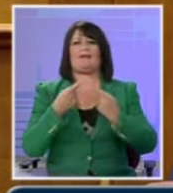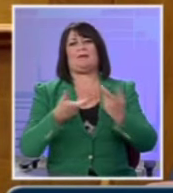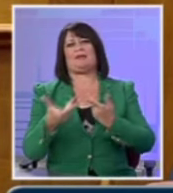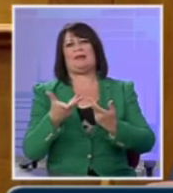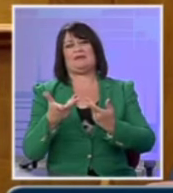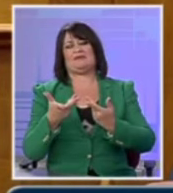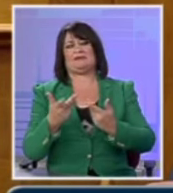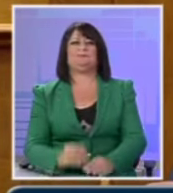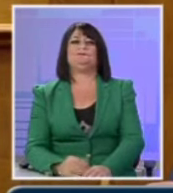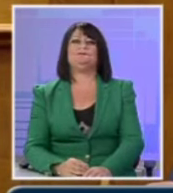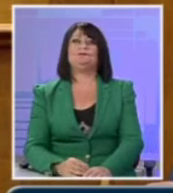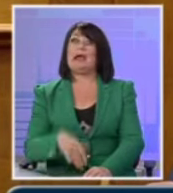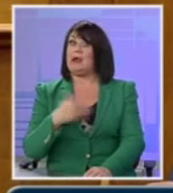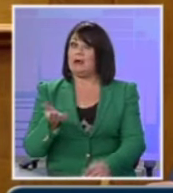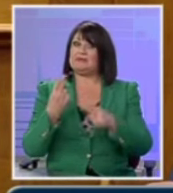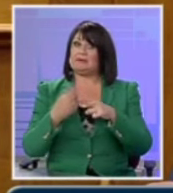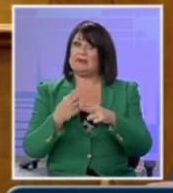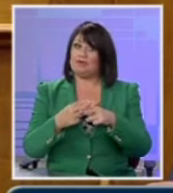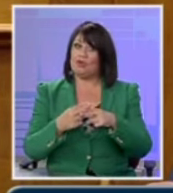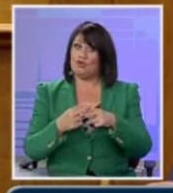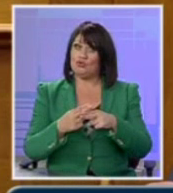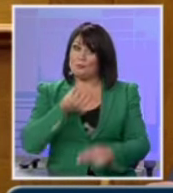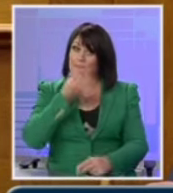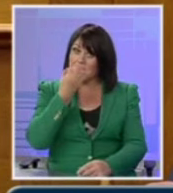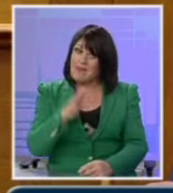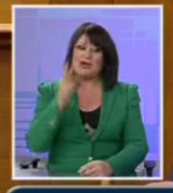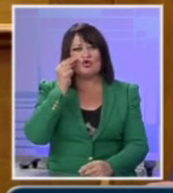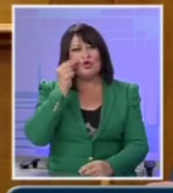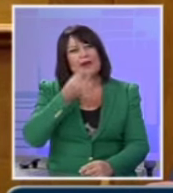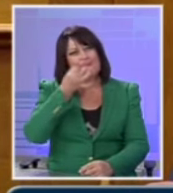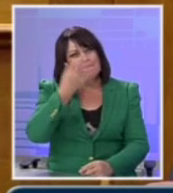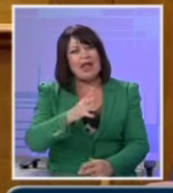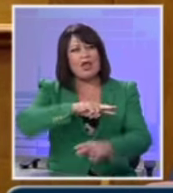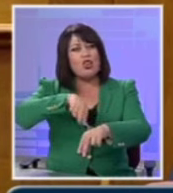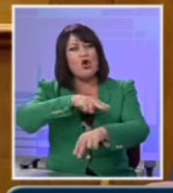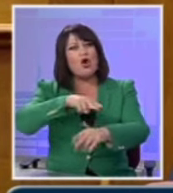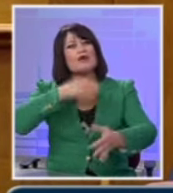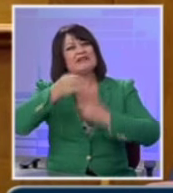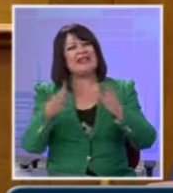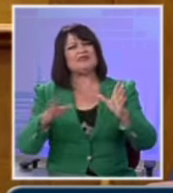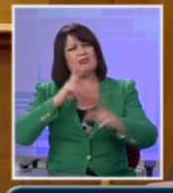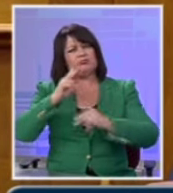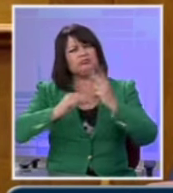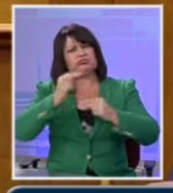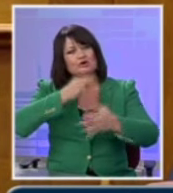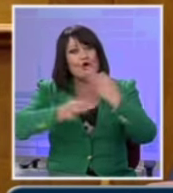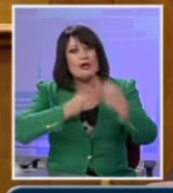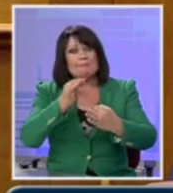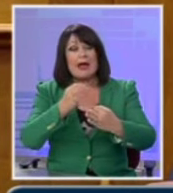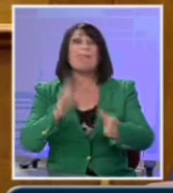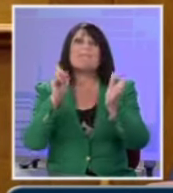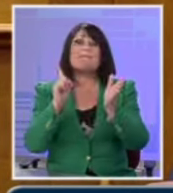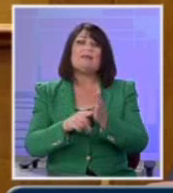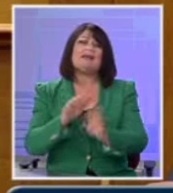διαπραγμάτευση. Όμως το κύριο, και το είπα μέσα στα Σκόπια επί δύο ώρες σε μια δημόσια συζήτηση, είναι ότι πρέπει